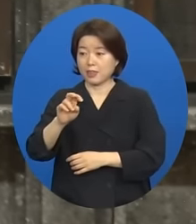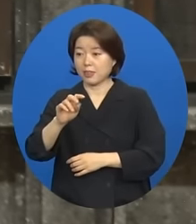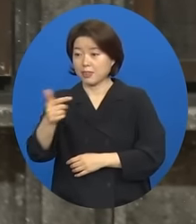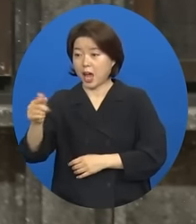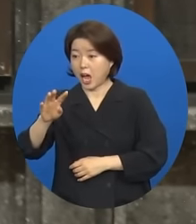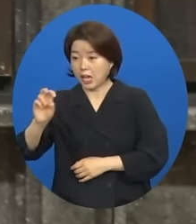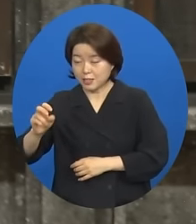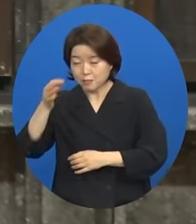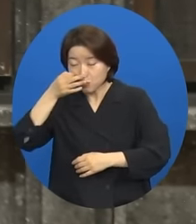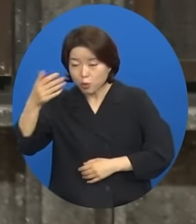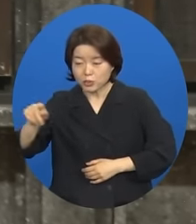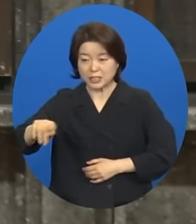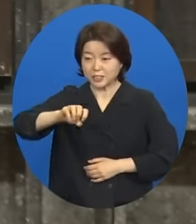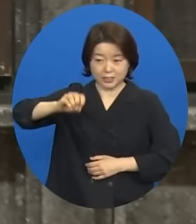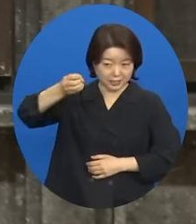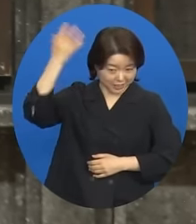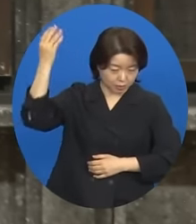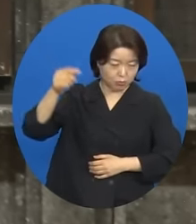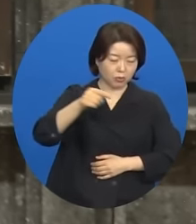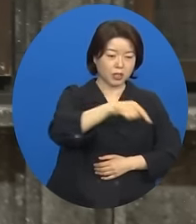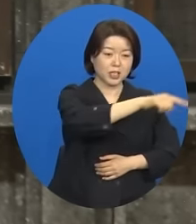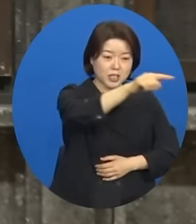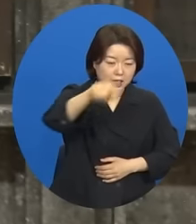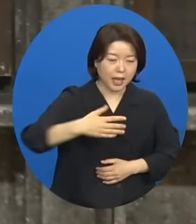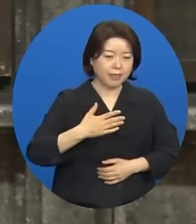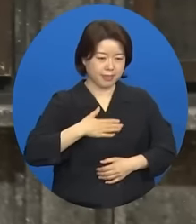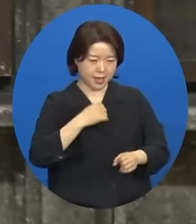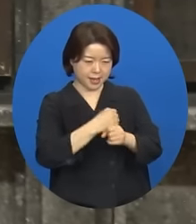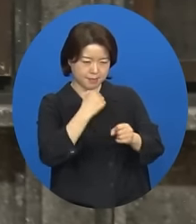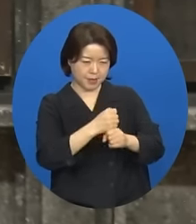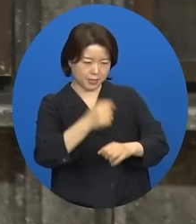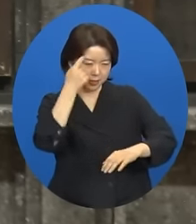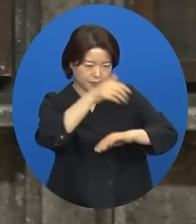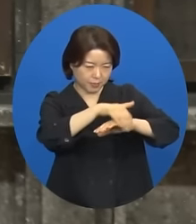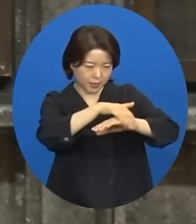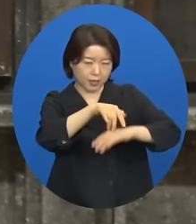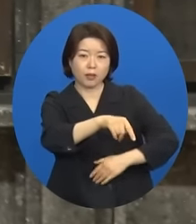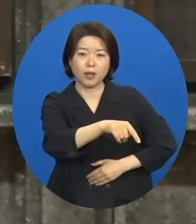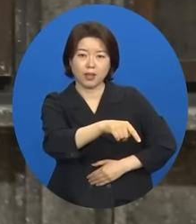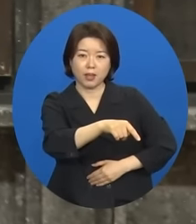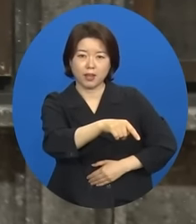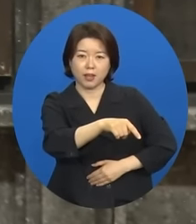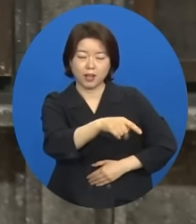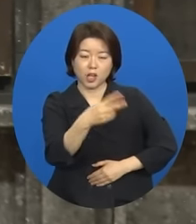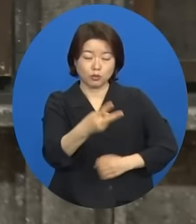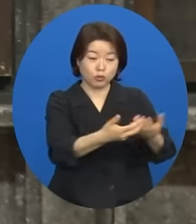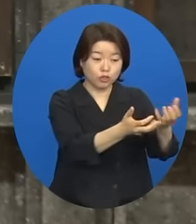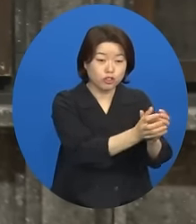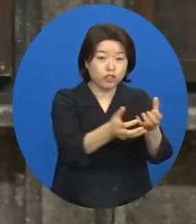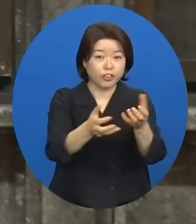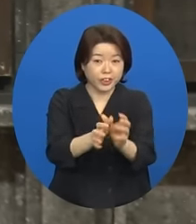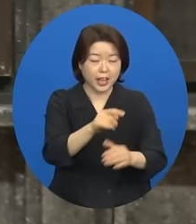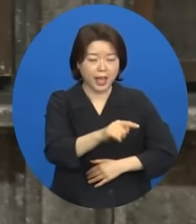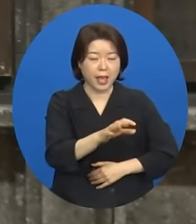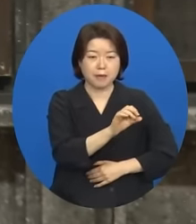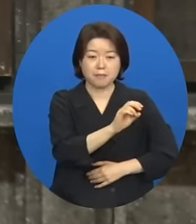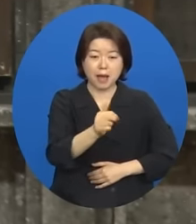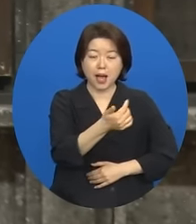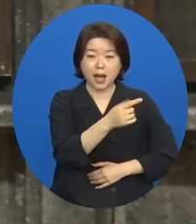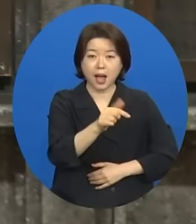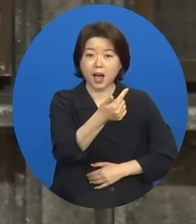잊어버리고 차라리 이거보다 내가 만들어 놓은 전략, 즉 두 대 마하노스를